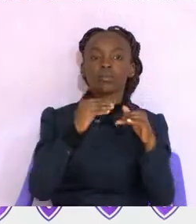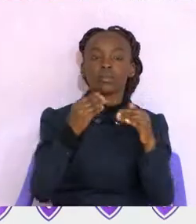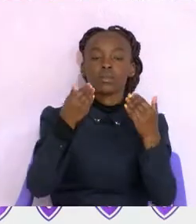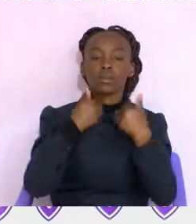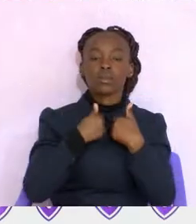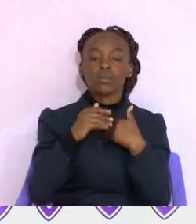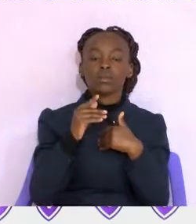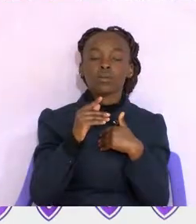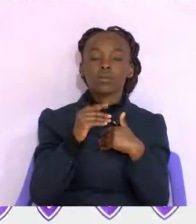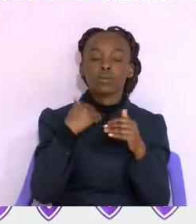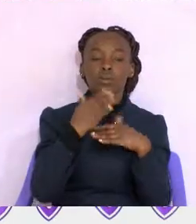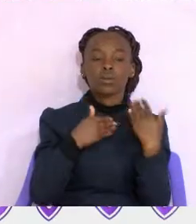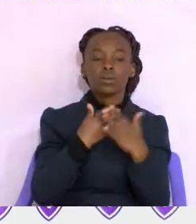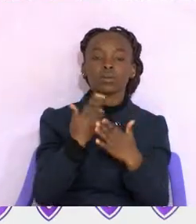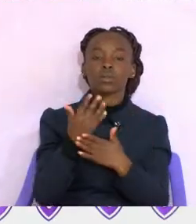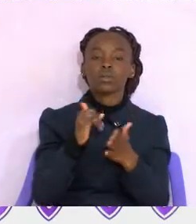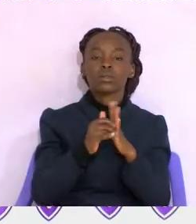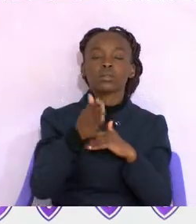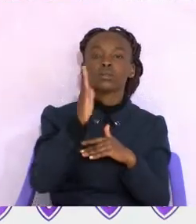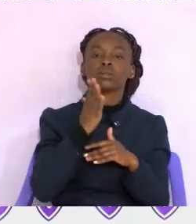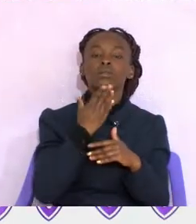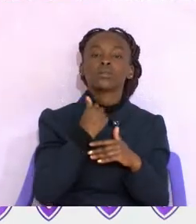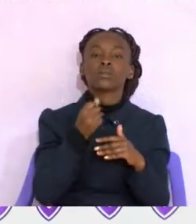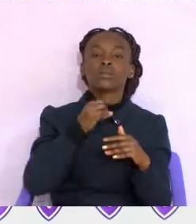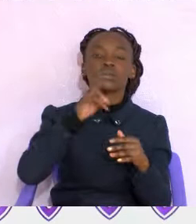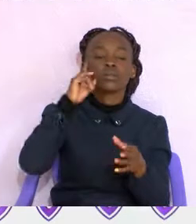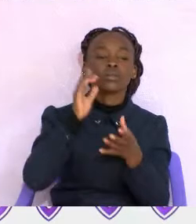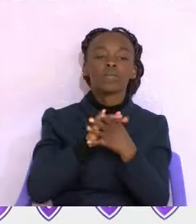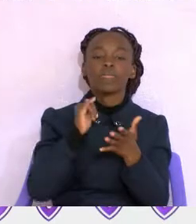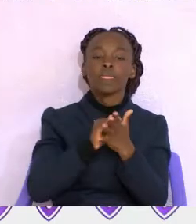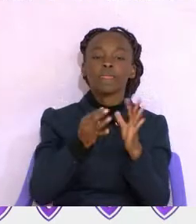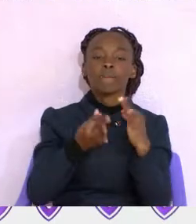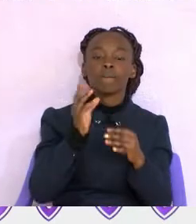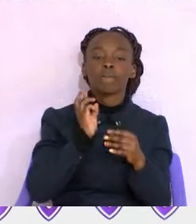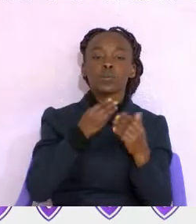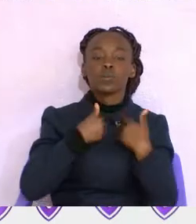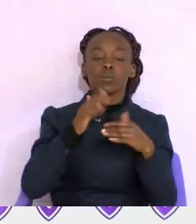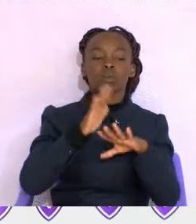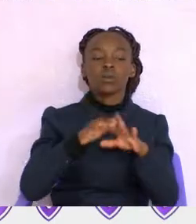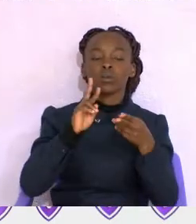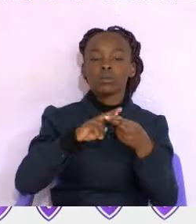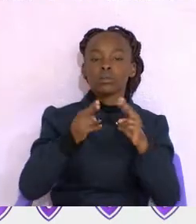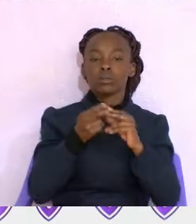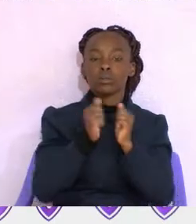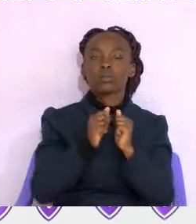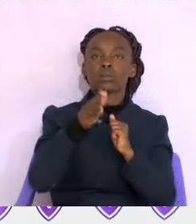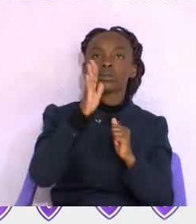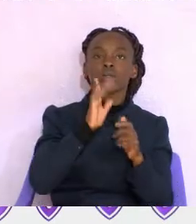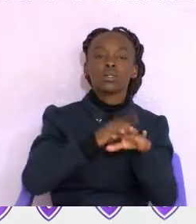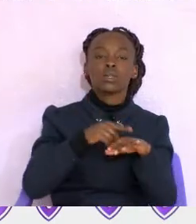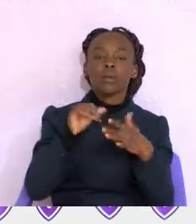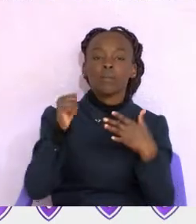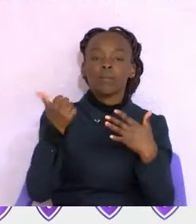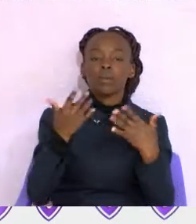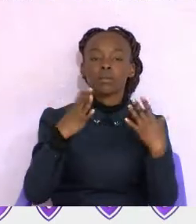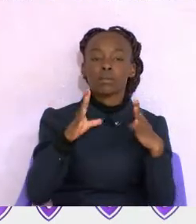on one download kutoka kwa Mungu. Na ninaamini kabisa kwamba tukiweka uhusiano wetu na Mungu, watu wa Mungu, hata wakati wengine